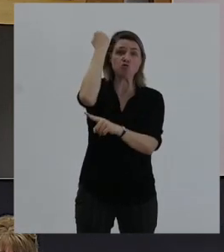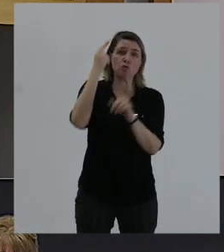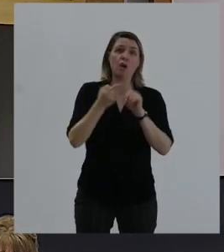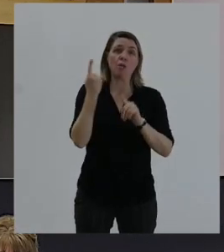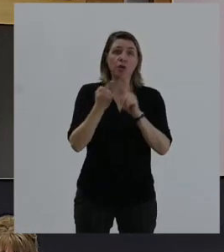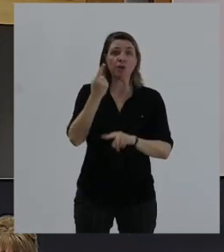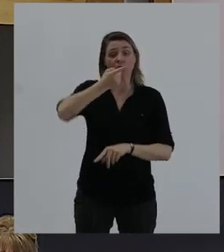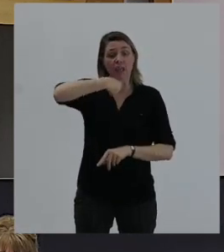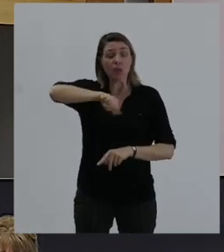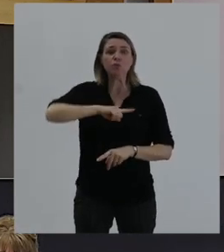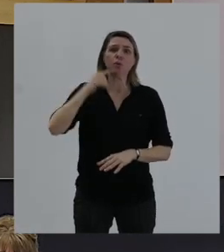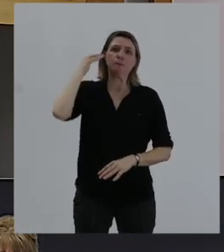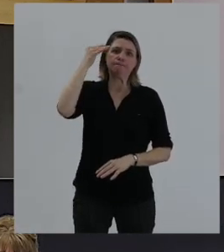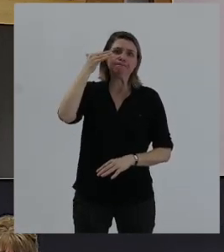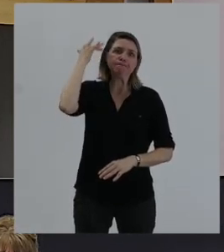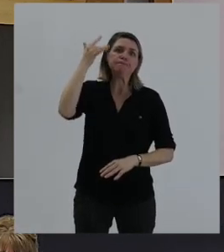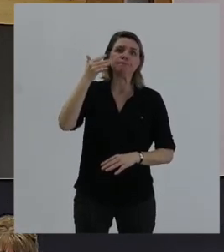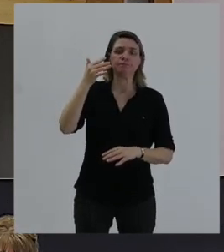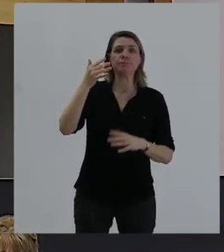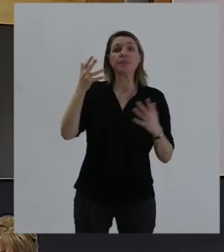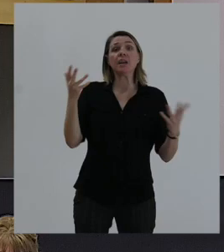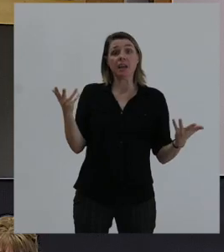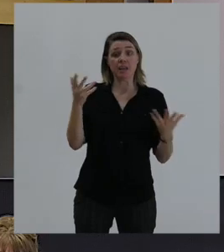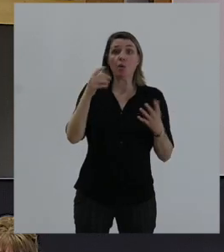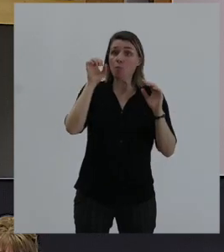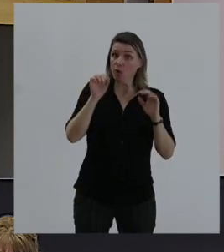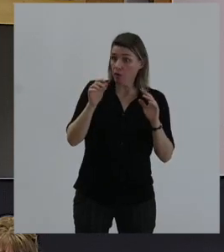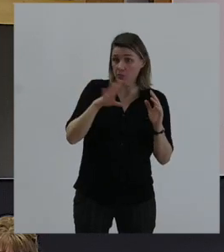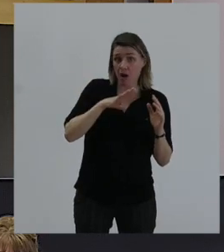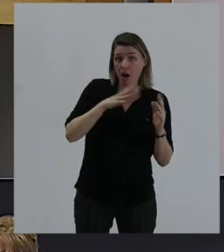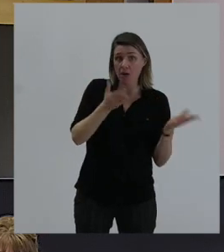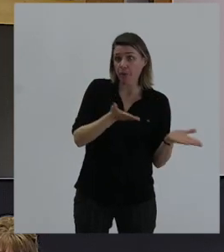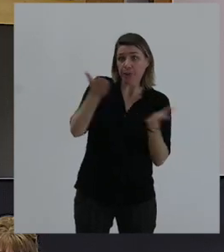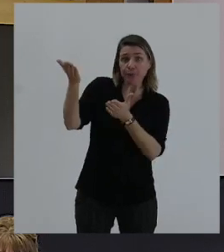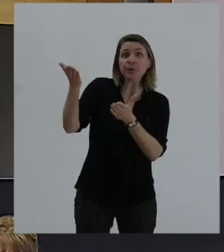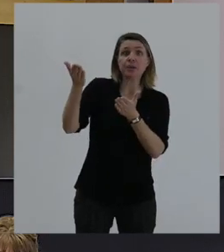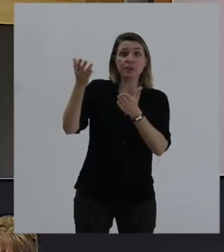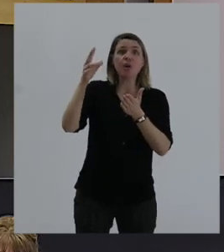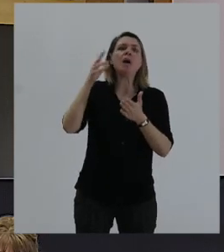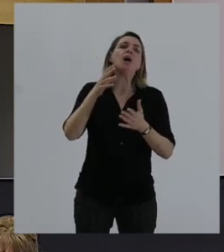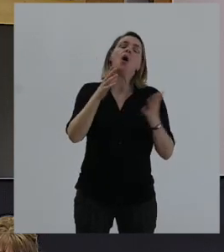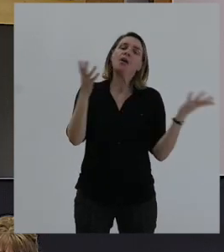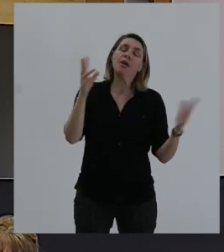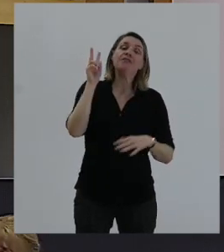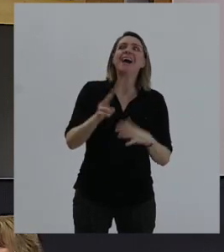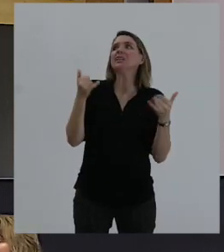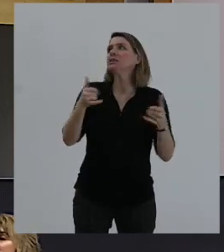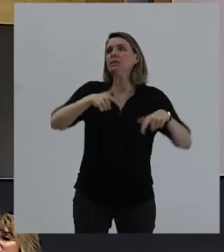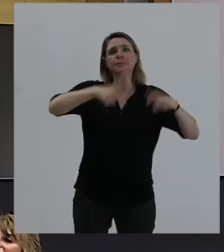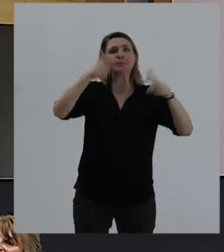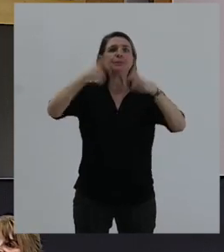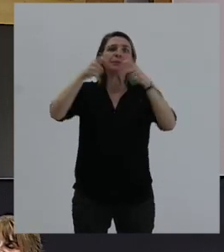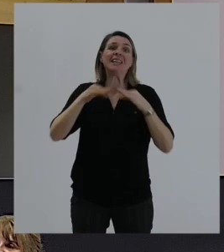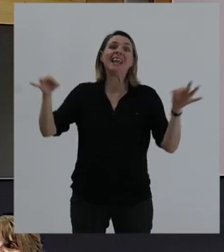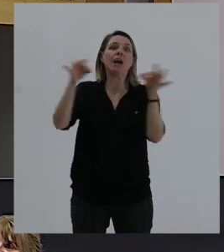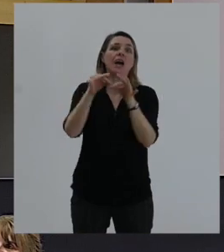nous nous sommes préoccupés, notamment en mettant à disposition du foncier. Alors à Bordeaux-Montaigne, on n'a pas beaucoup de foncier, on n'a pas beaucoup de